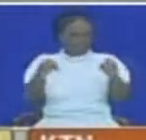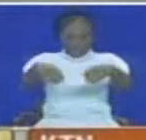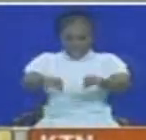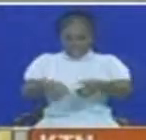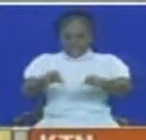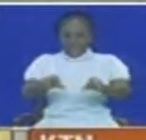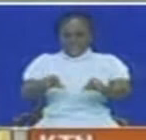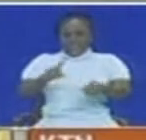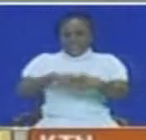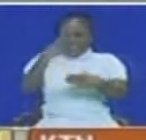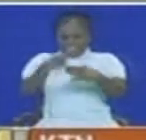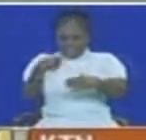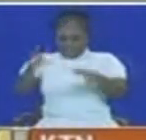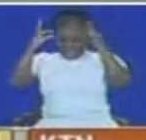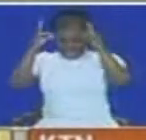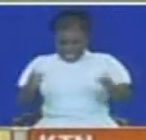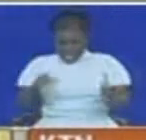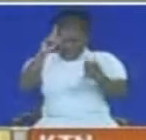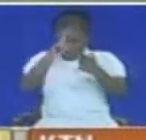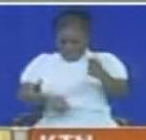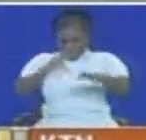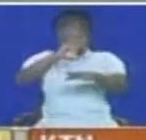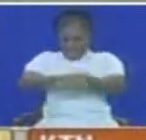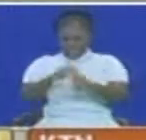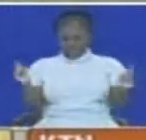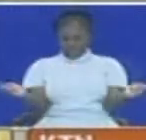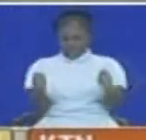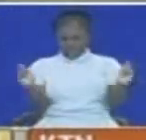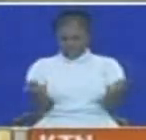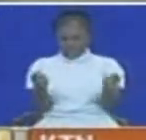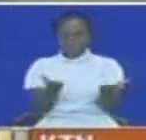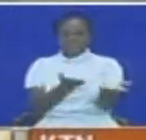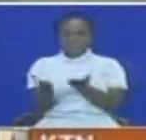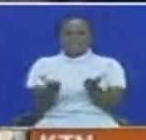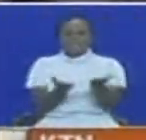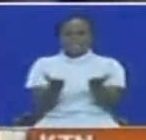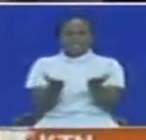hiyo, ndiposa kaamua kutafuta huduma za mganga huyo.